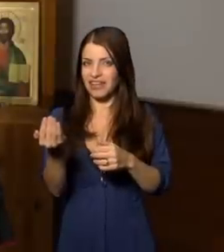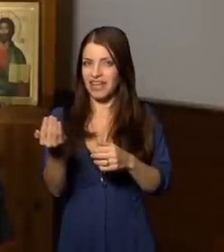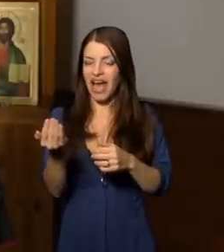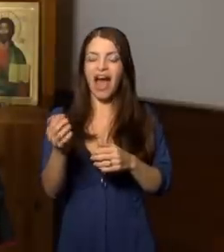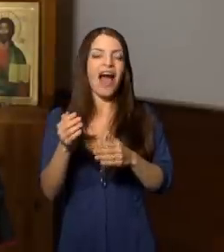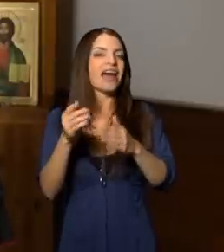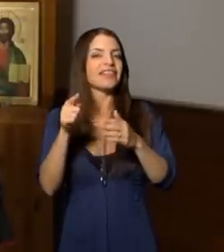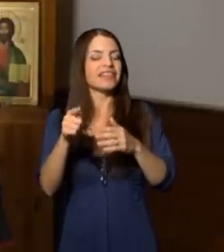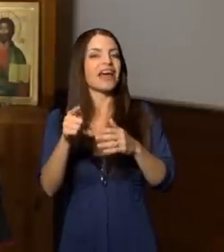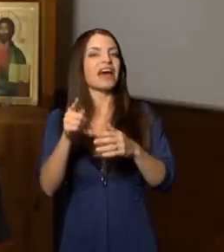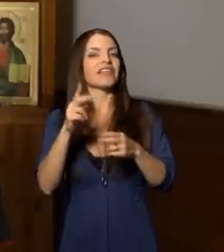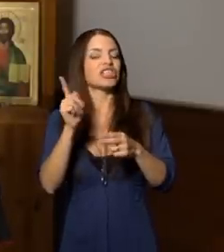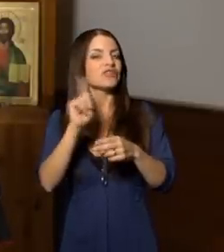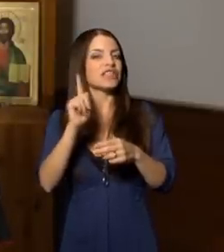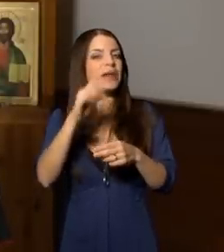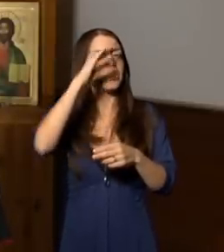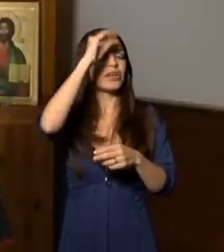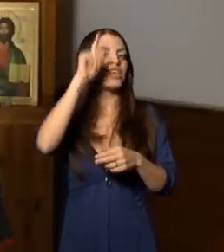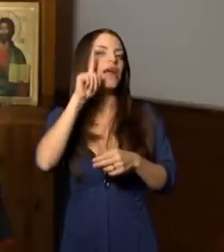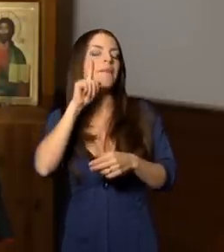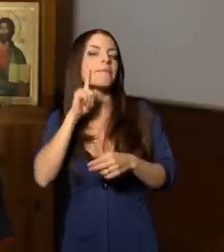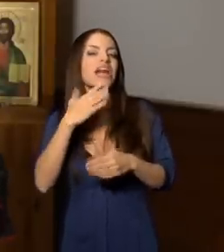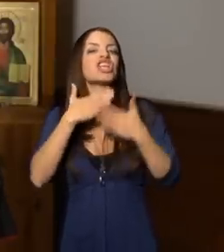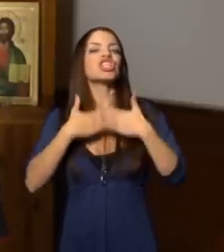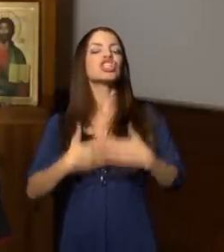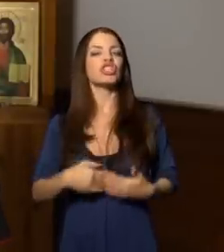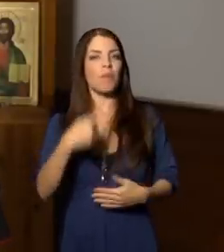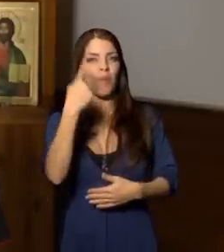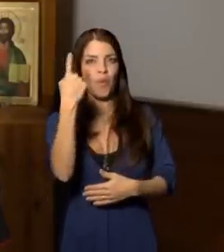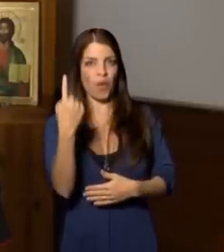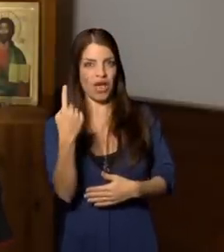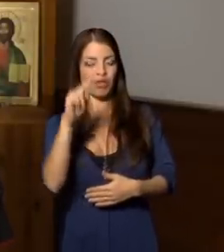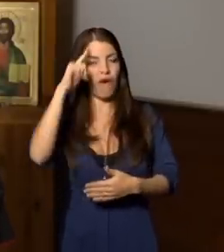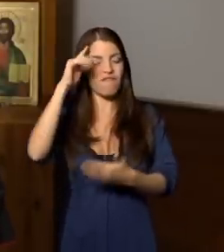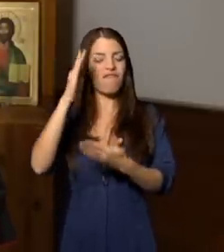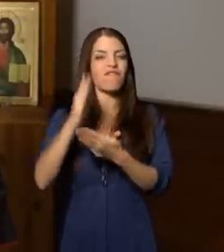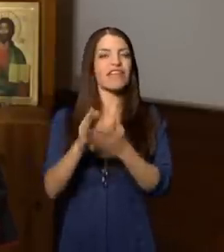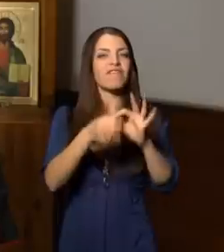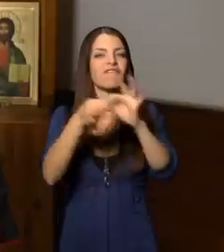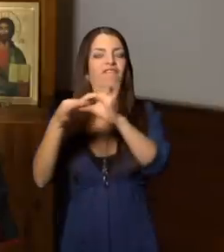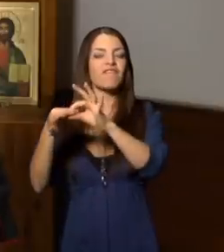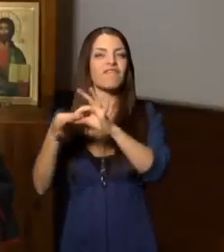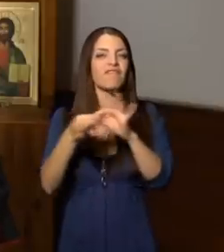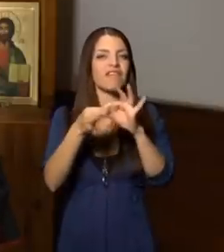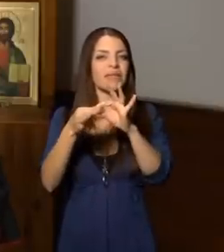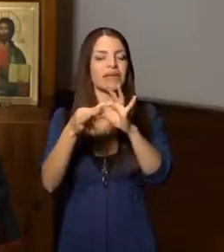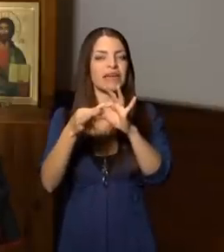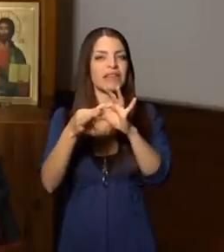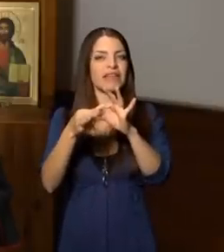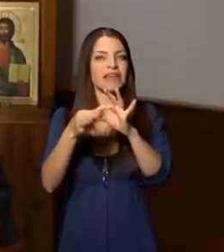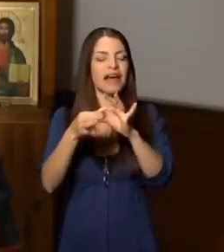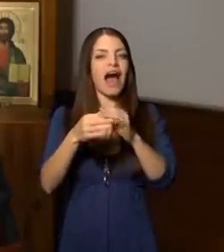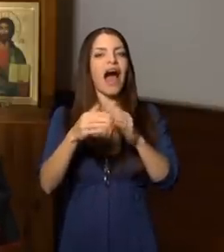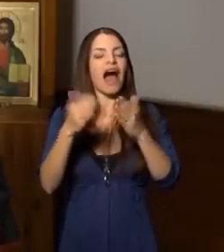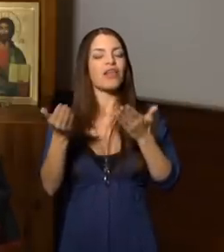jfisser isir ġisem wieħed. Anki fil-fidi li jaqsmu bejniethom. Il-post fejn